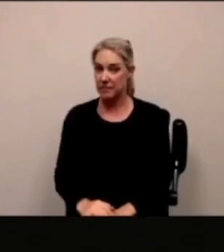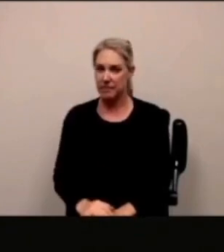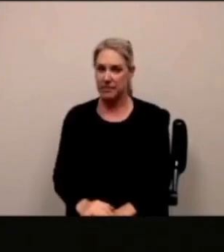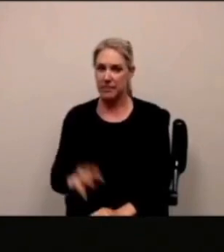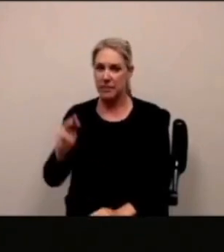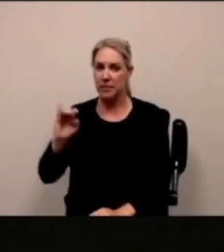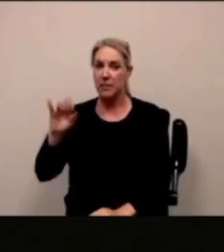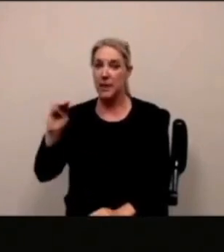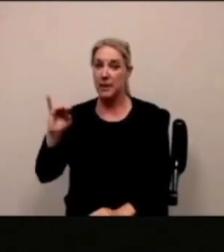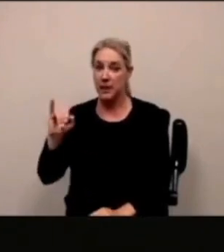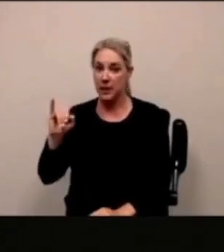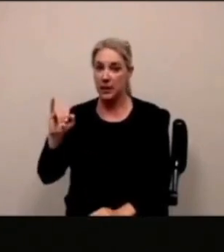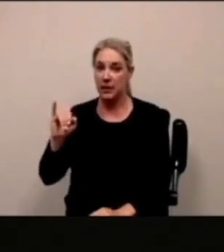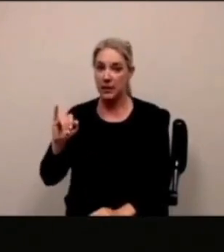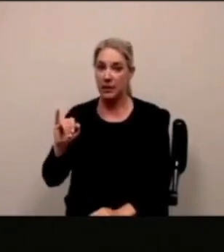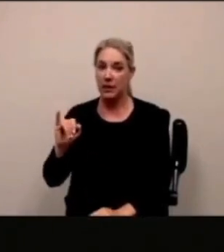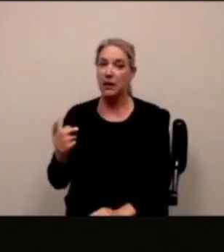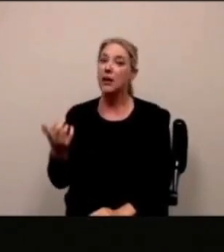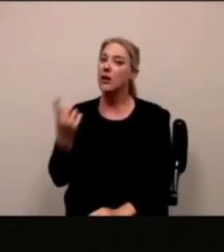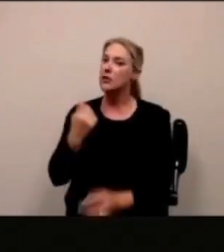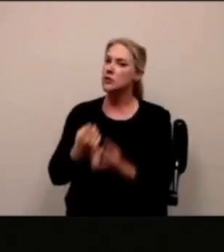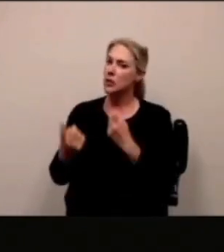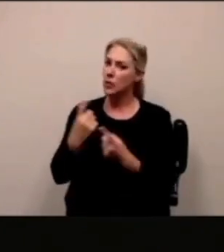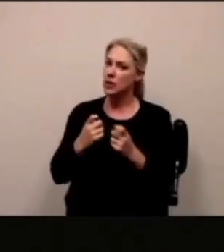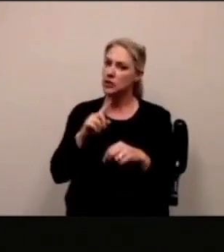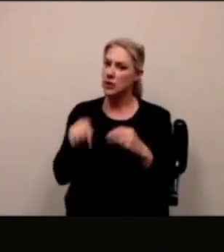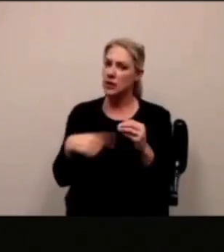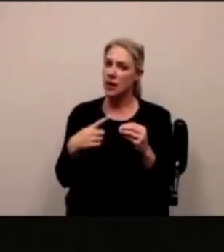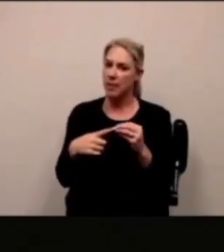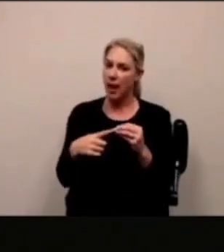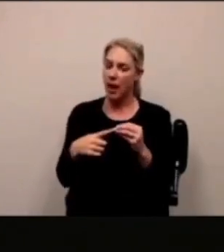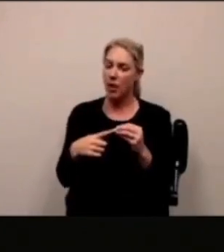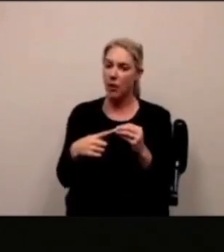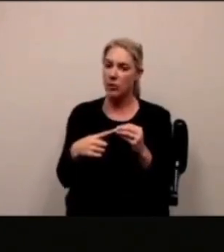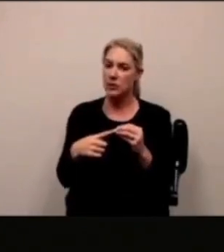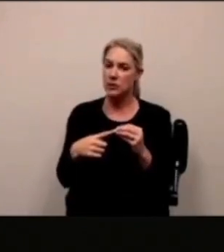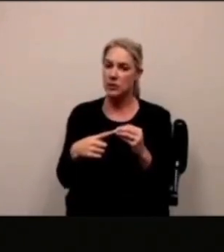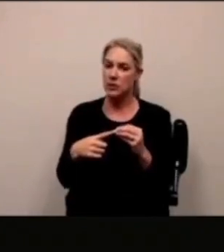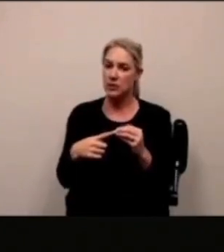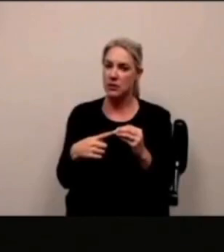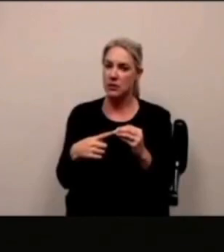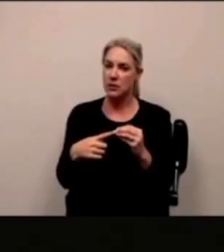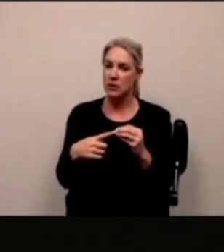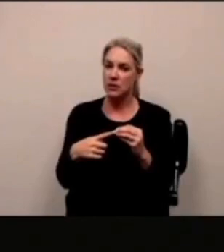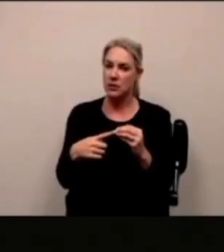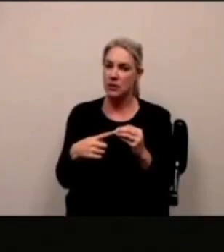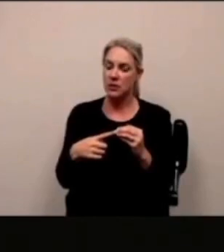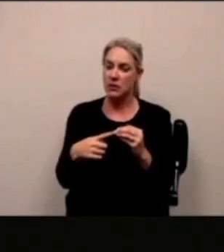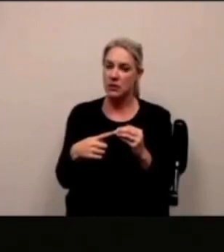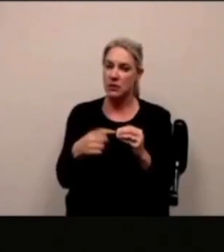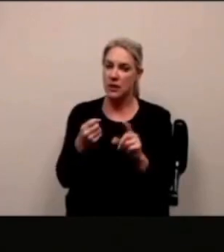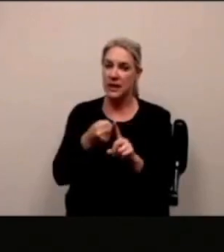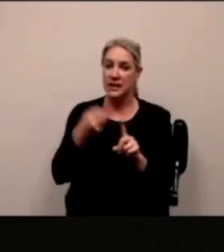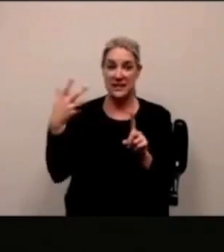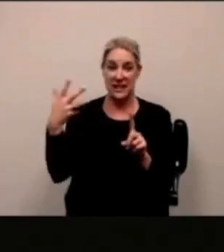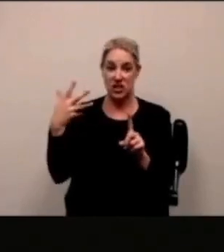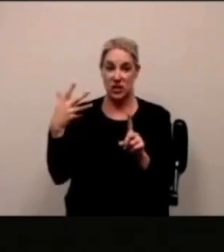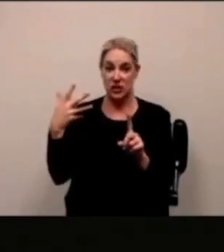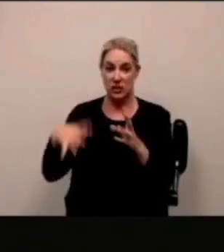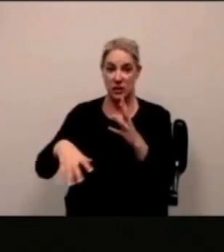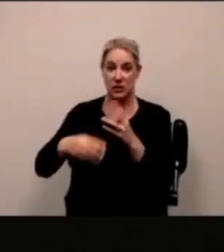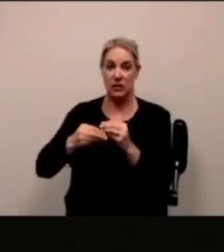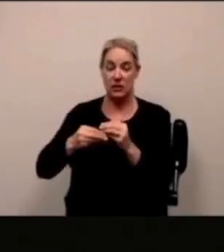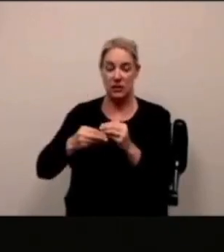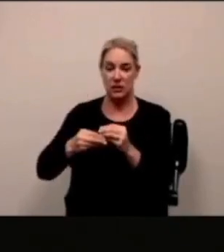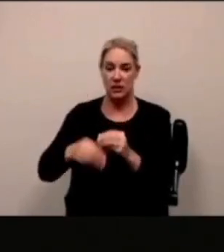物理エンジンについてアジア拡張機能についてのあと質問を受けることもできますしもしなければ他のもの